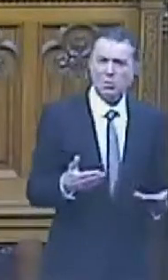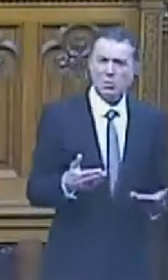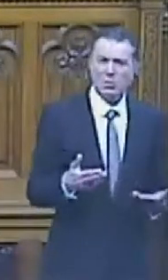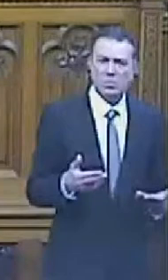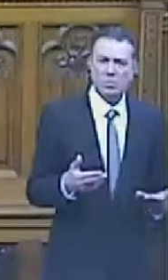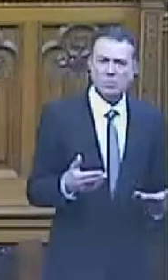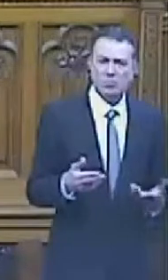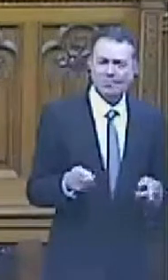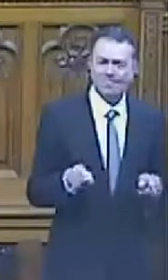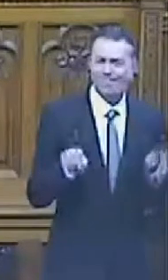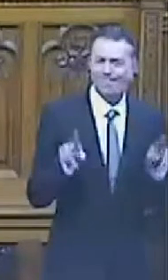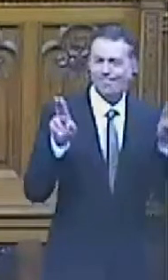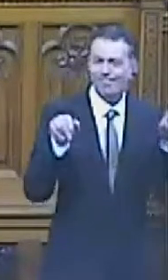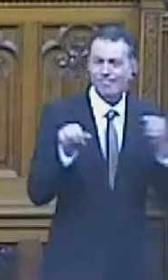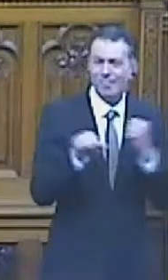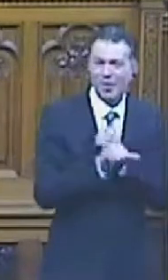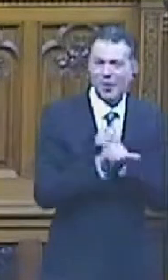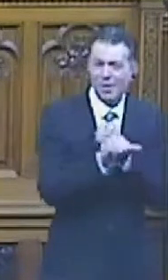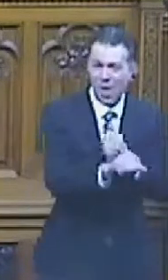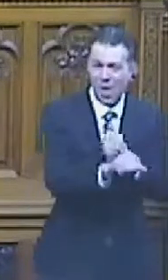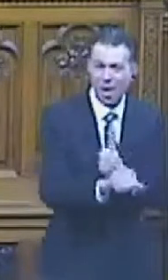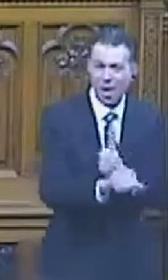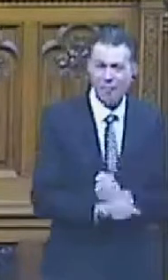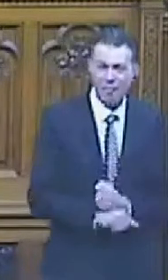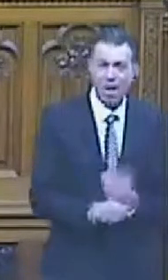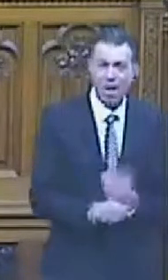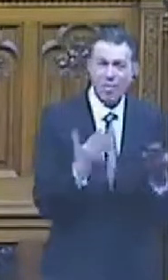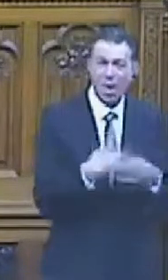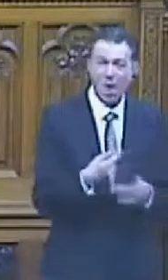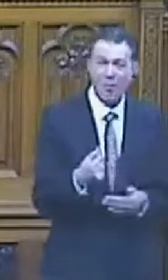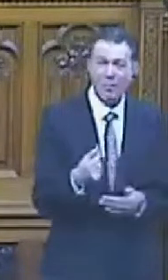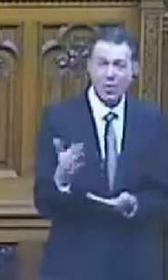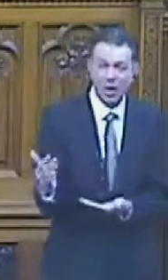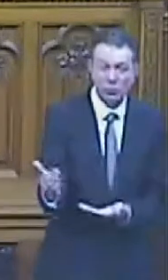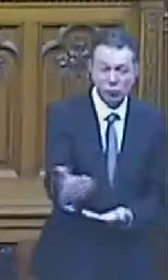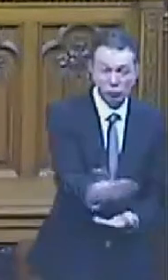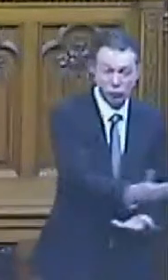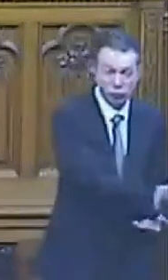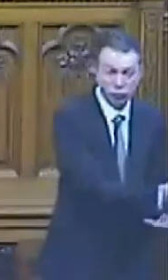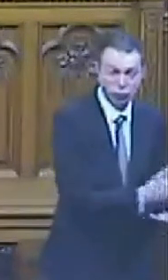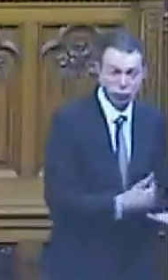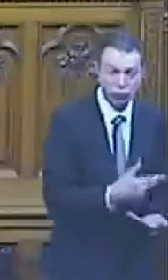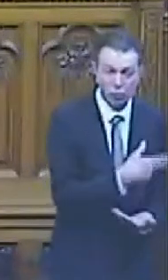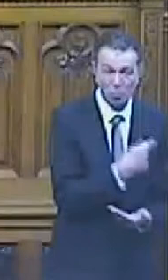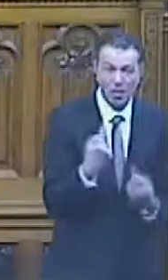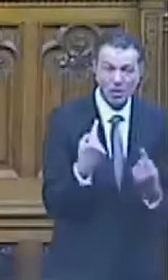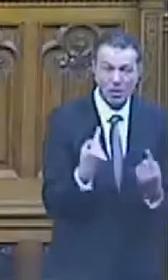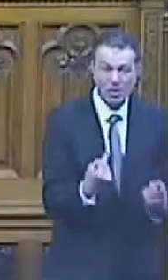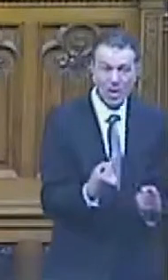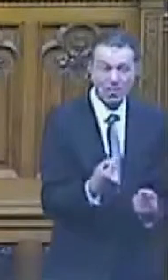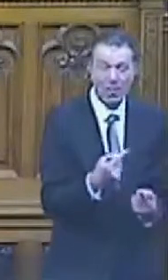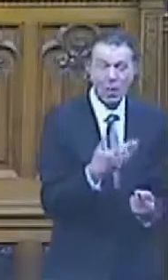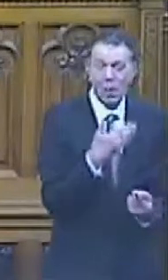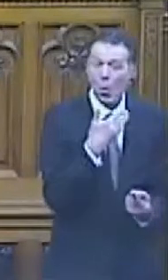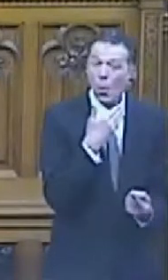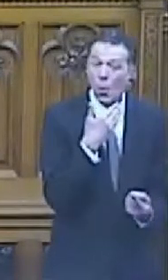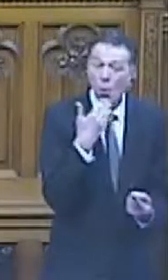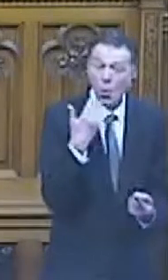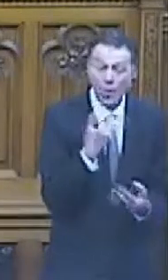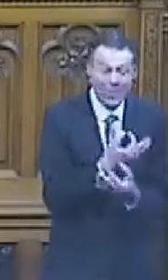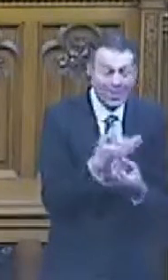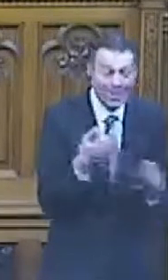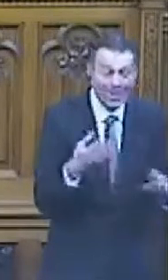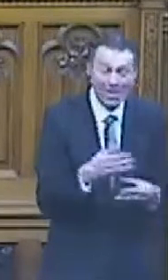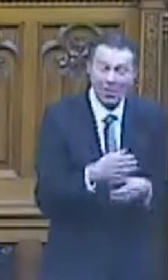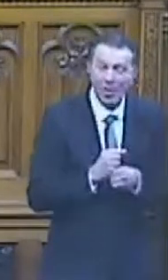Menschen versklavt werden, das Geld am Abend eingesammelt wird und die Menschen sich nicht einmal einen Cent behalten können, gerade einmal das zu